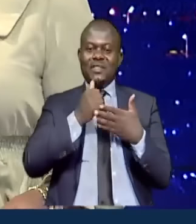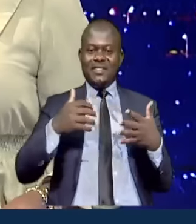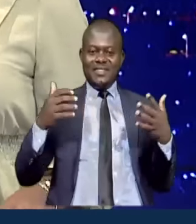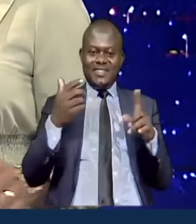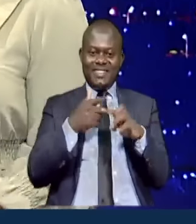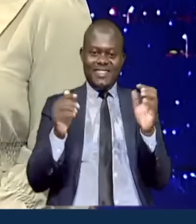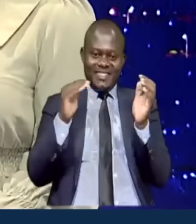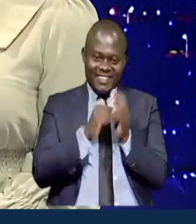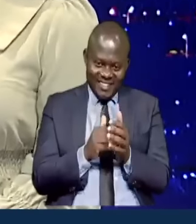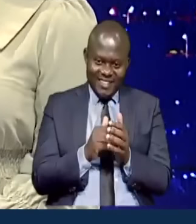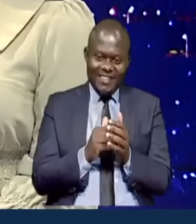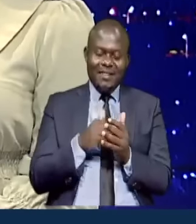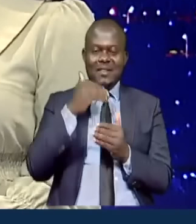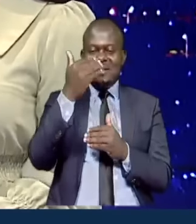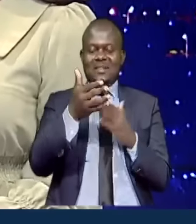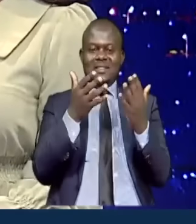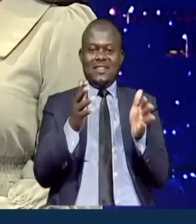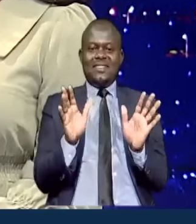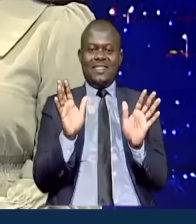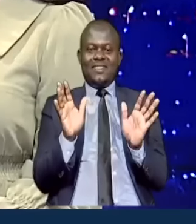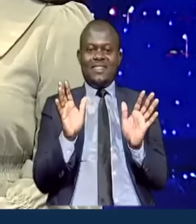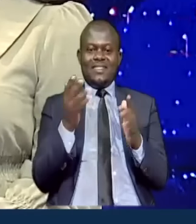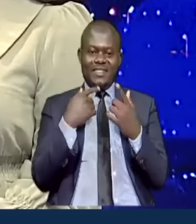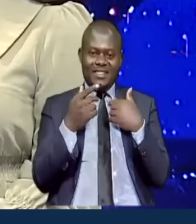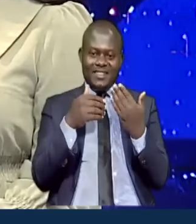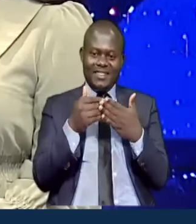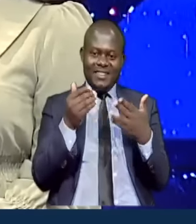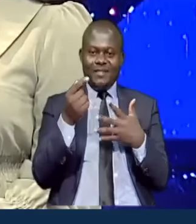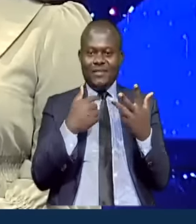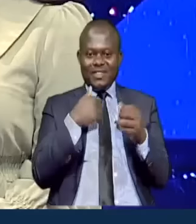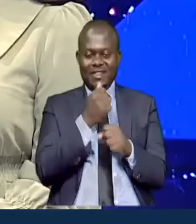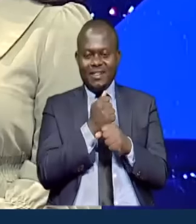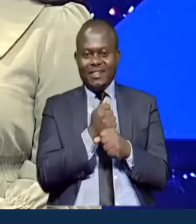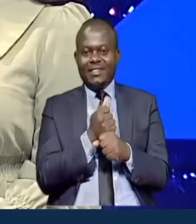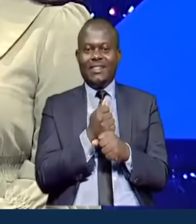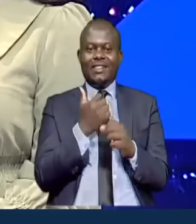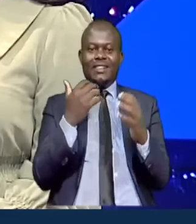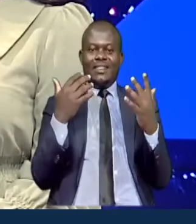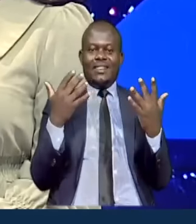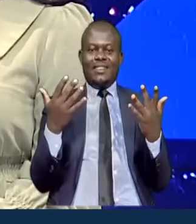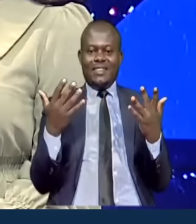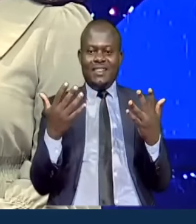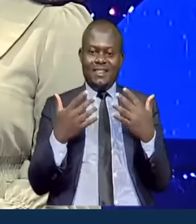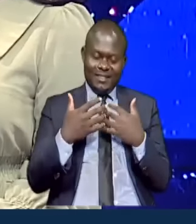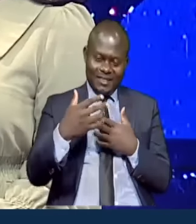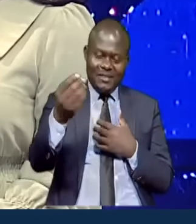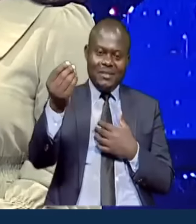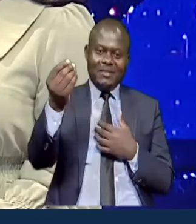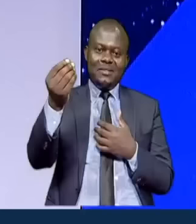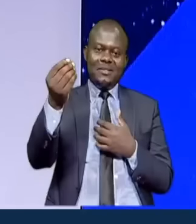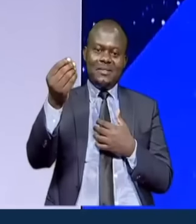ariko narangiza ubwo nkavuga na madamu nkambwira uyu munsi ufite akazi gateye gutya ndagiye